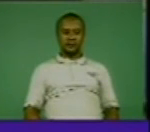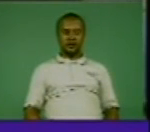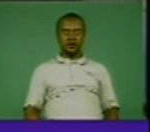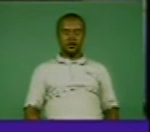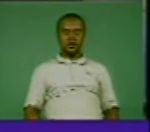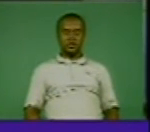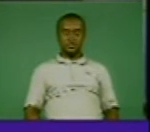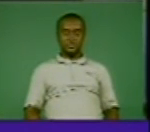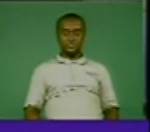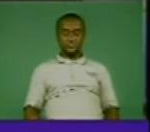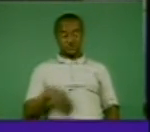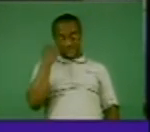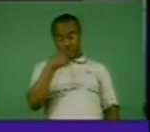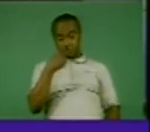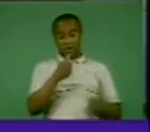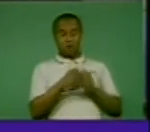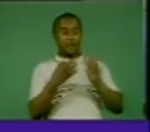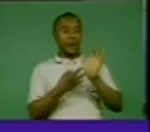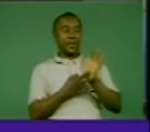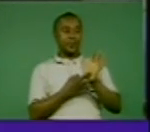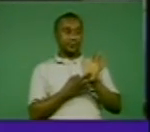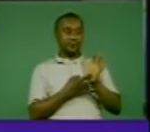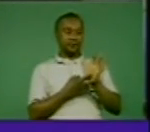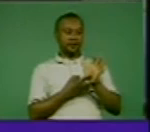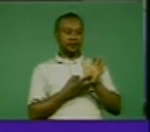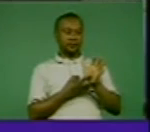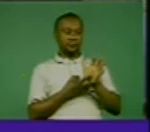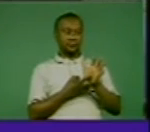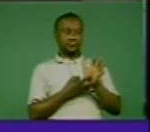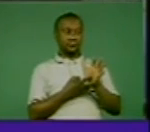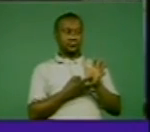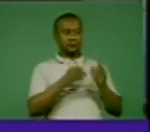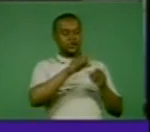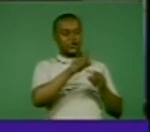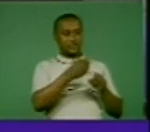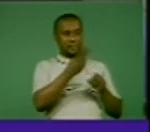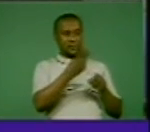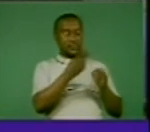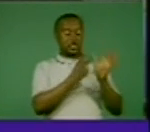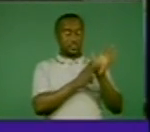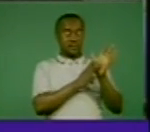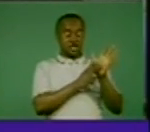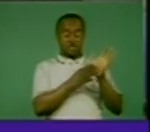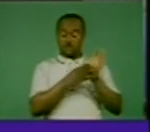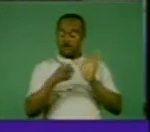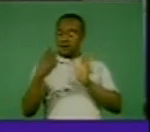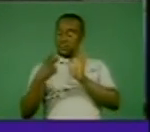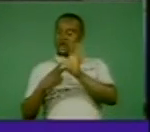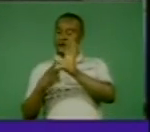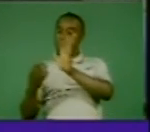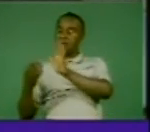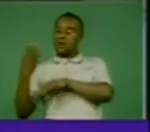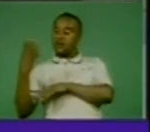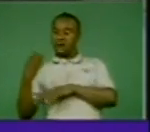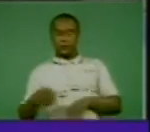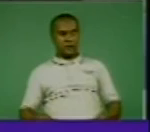Sura ya 18 ibara 270 hadi 274. Kura za wazi ndio ni